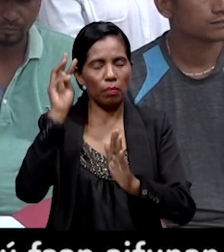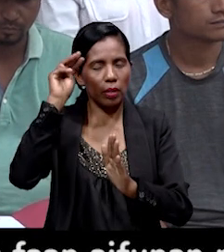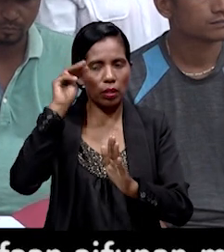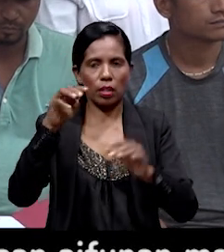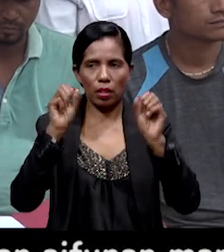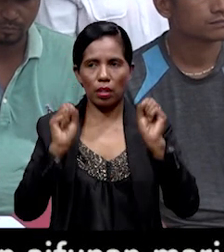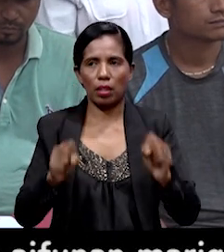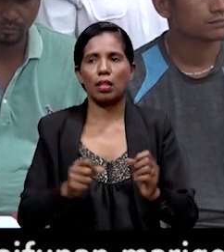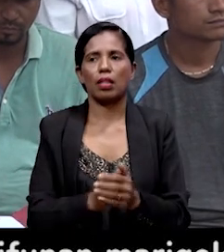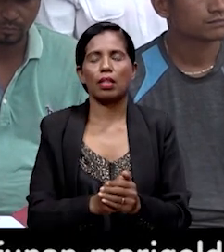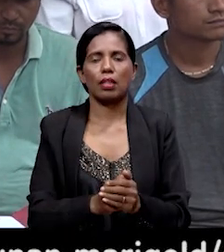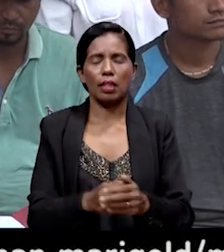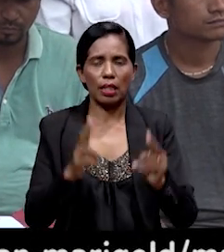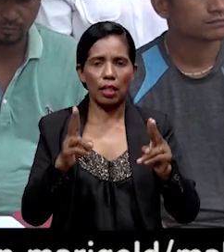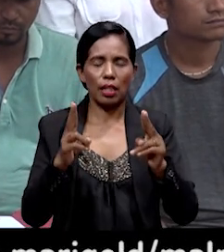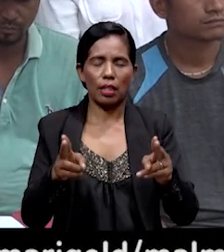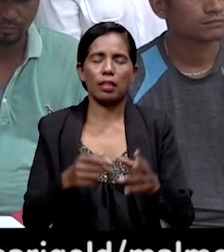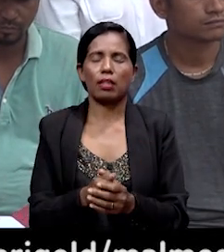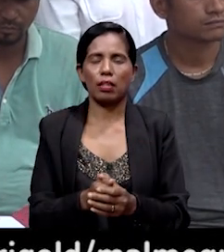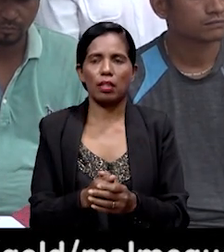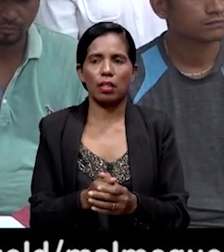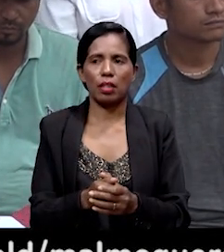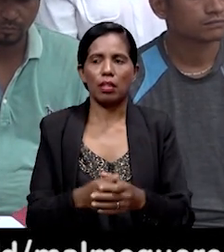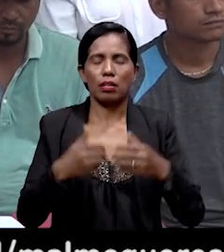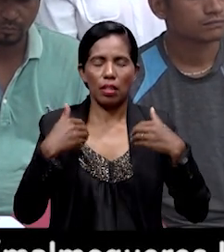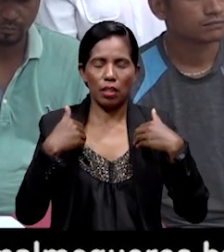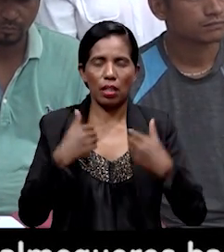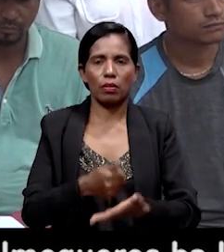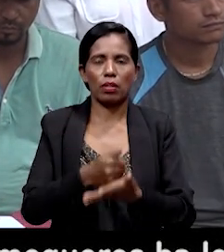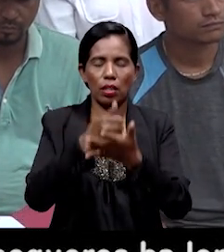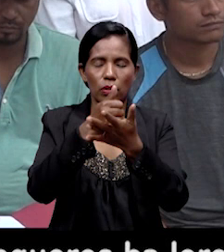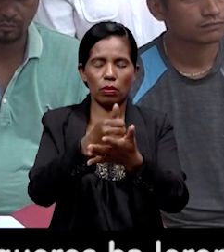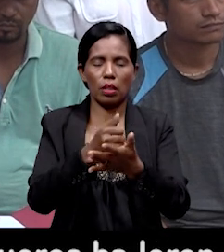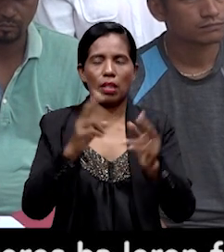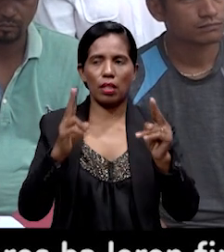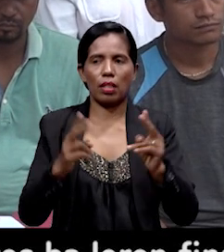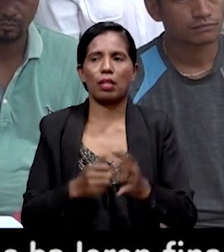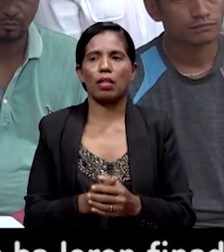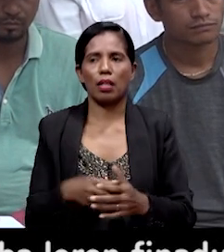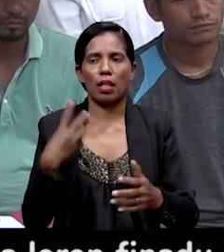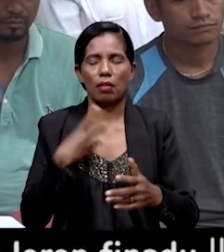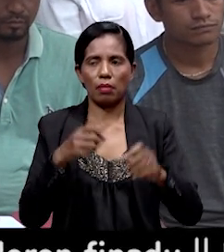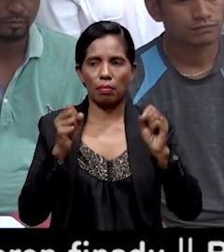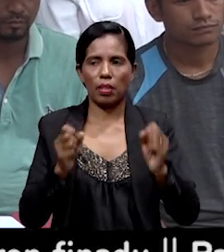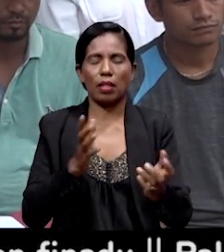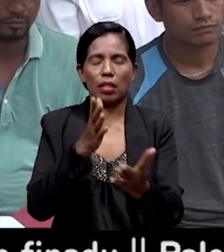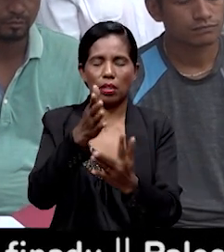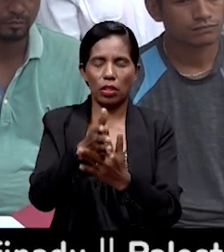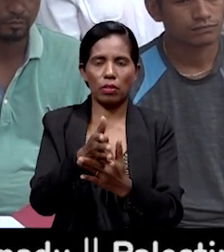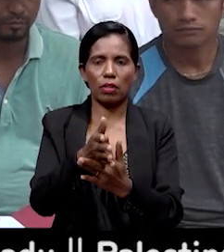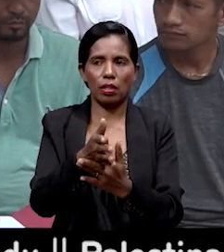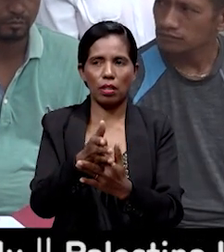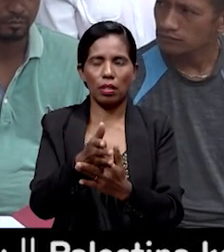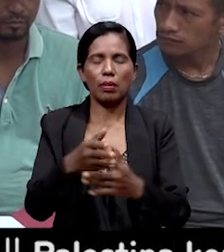bele akselera lalais prosesune atu ia solusang immediatamente atu nune ami bele asesu filafali